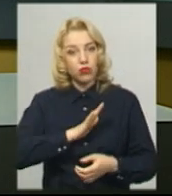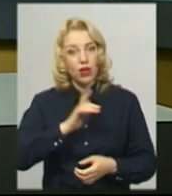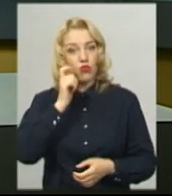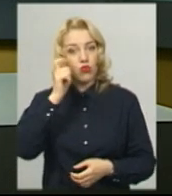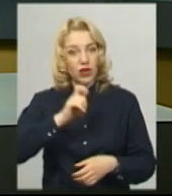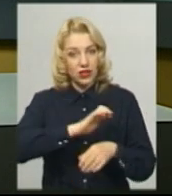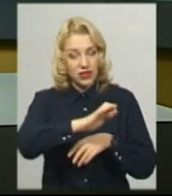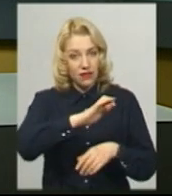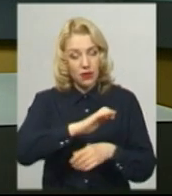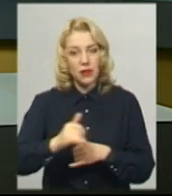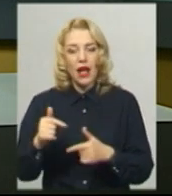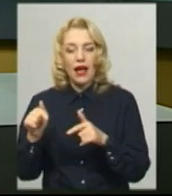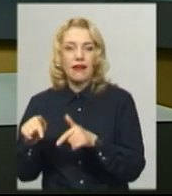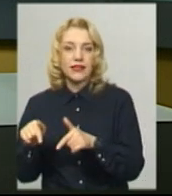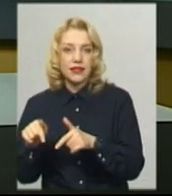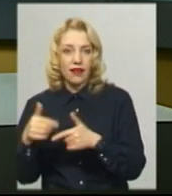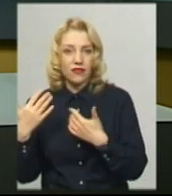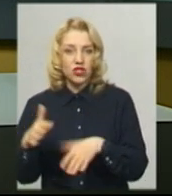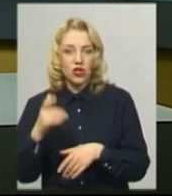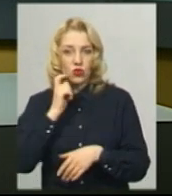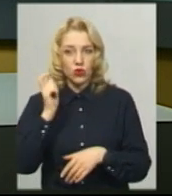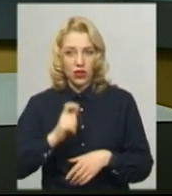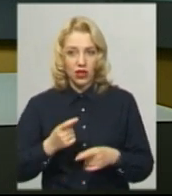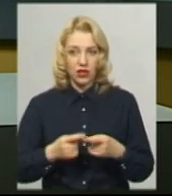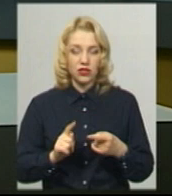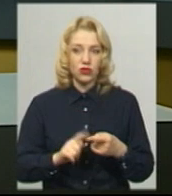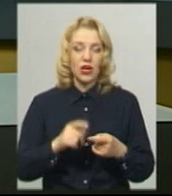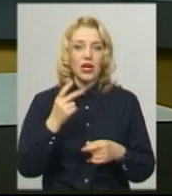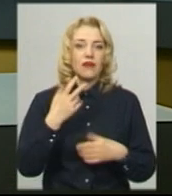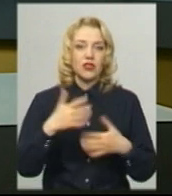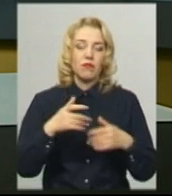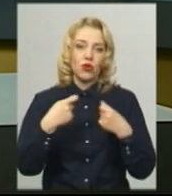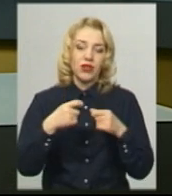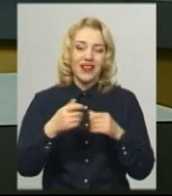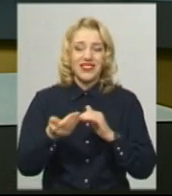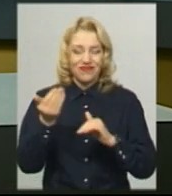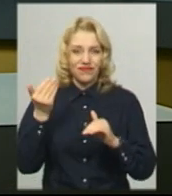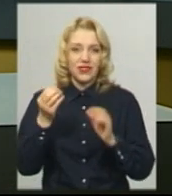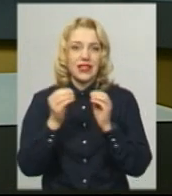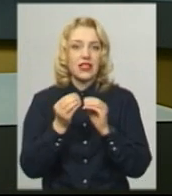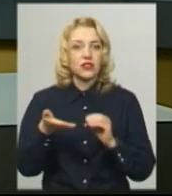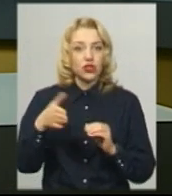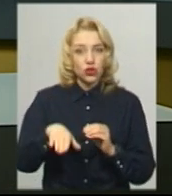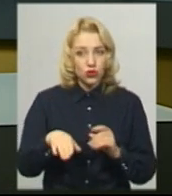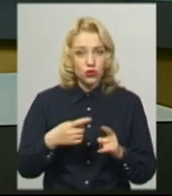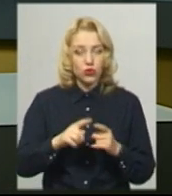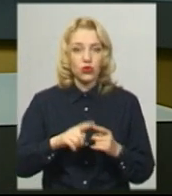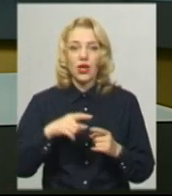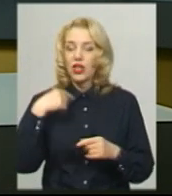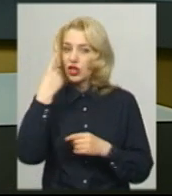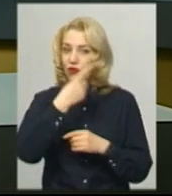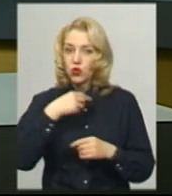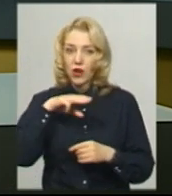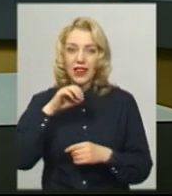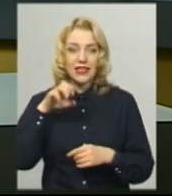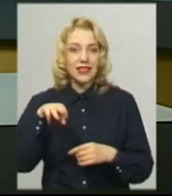українського. Другу партію отримали 22 квітня, з того часу продали 10 штук. За словами Ольги Кадуцької, індивідуальні тести